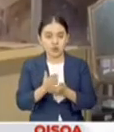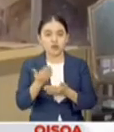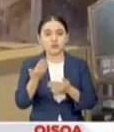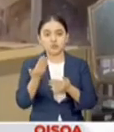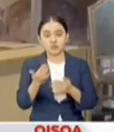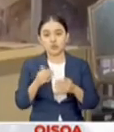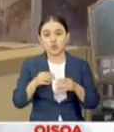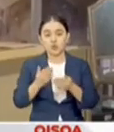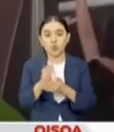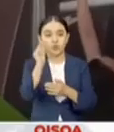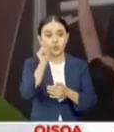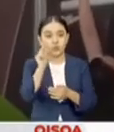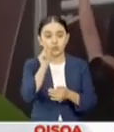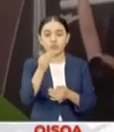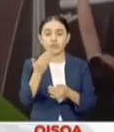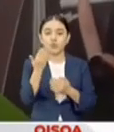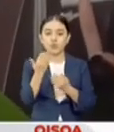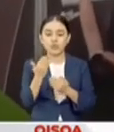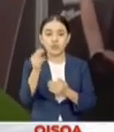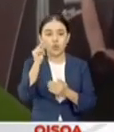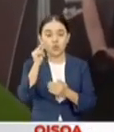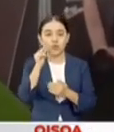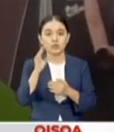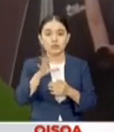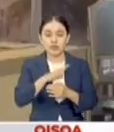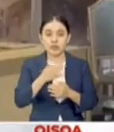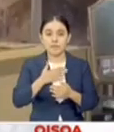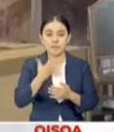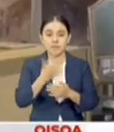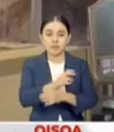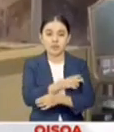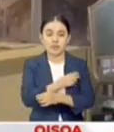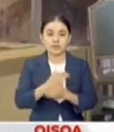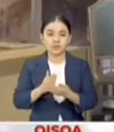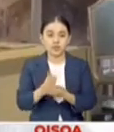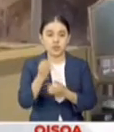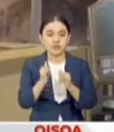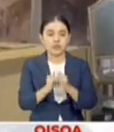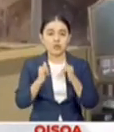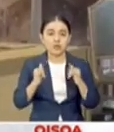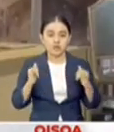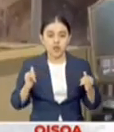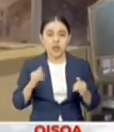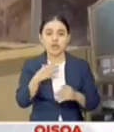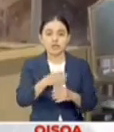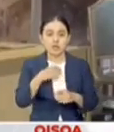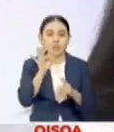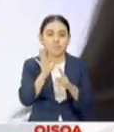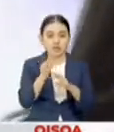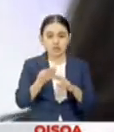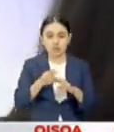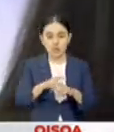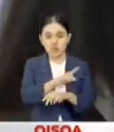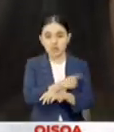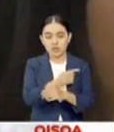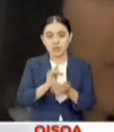yo'nalishlarni o'rganish, ulardan o'rganib kelib o'zimizda tibbiy sohani yanada rivojlantirish asosiy maqsad shu.